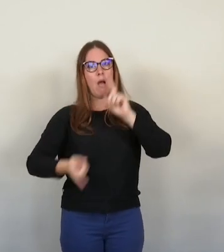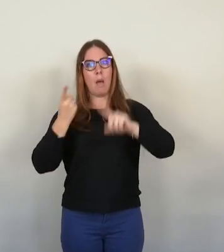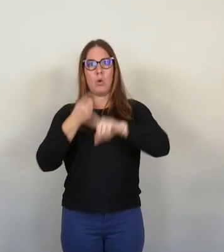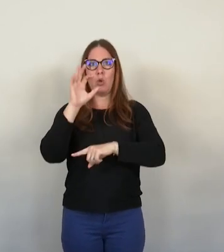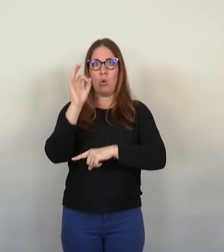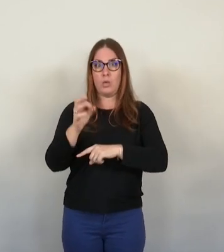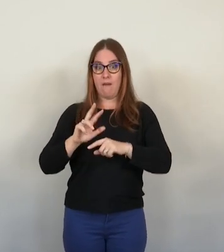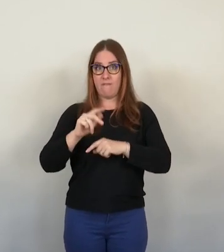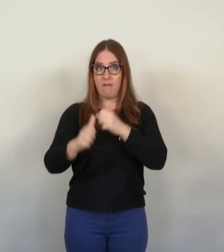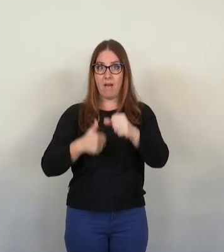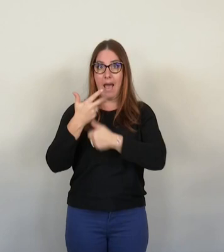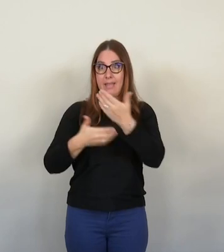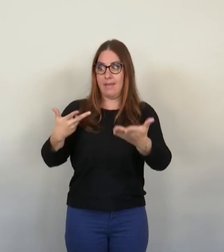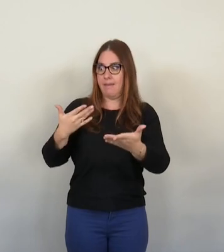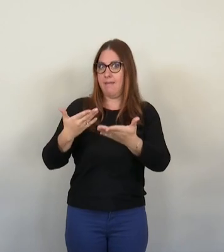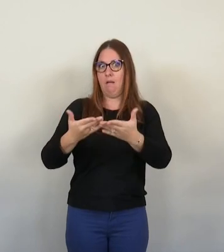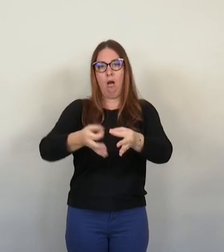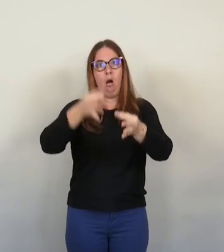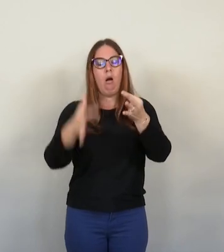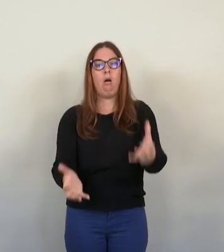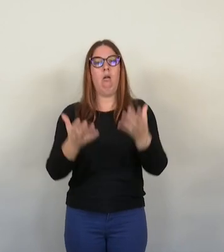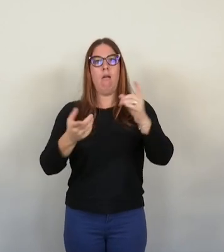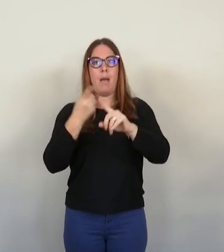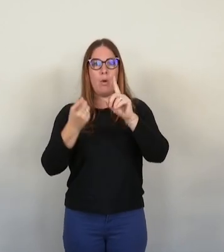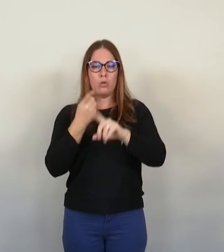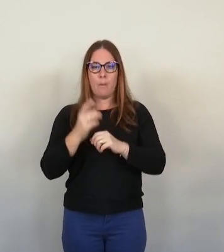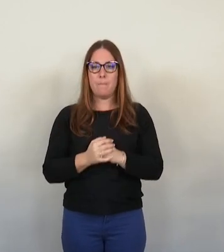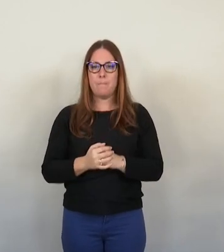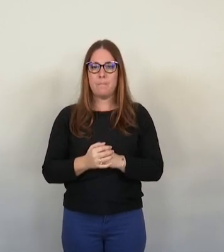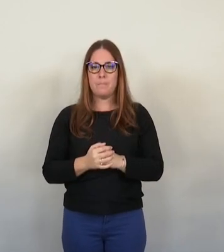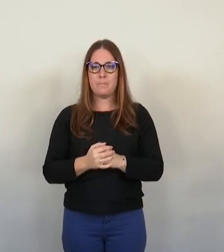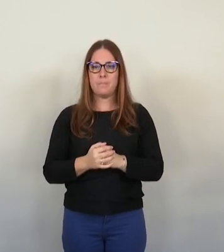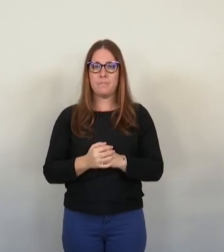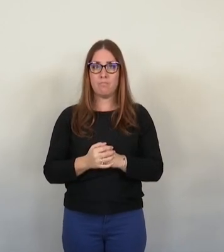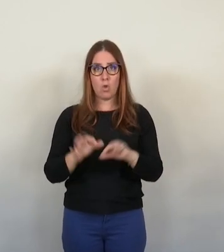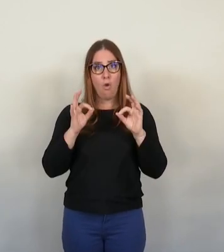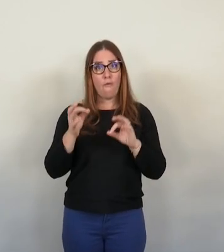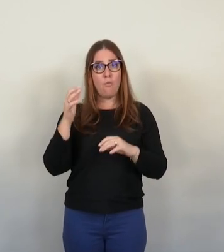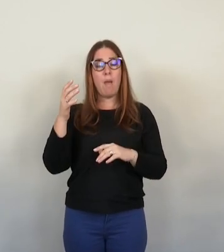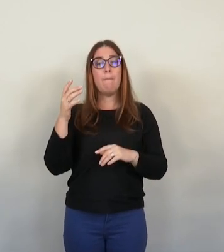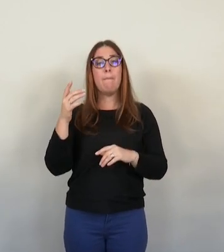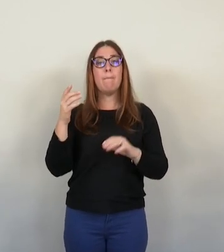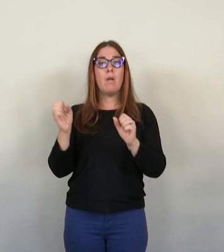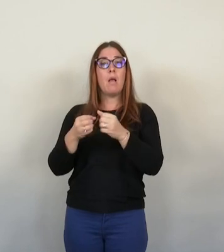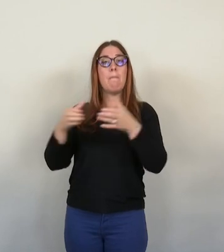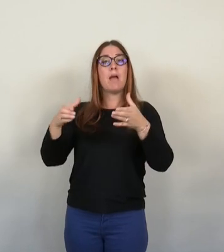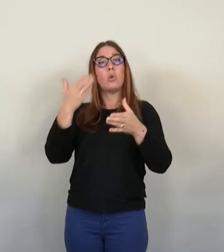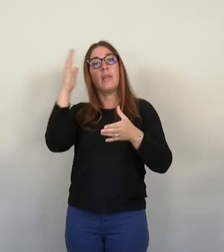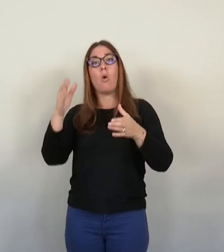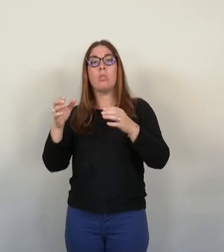plus impactantes de ces dernières années pour avoir saisi la balle au bond ce qui est clairement ce qui clairement n'est pas le cas de la majorité des